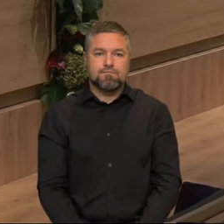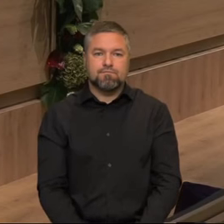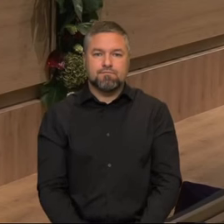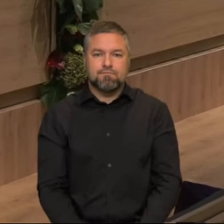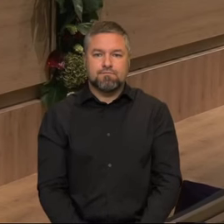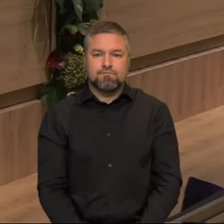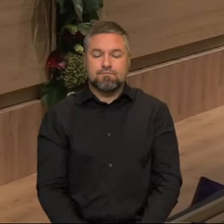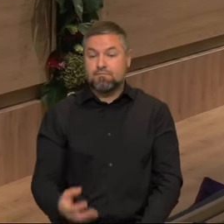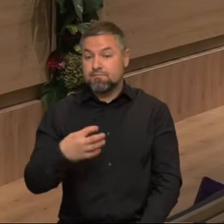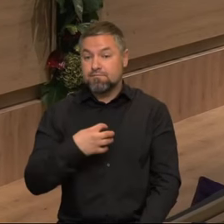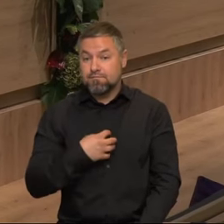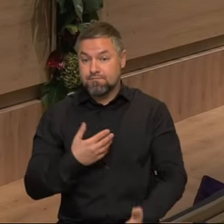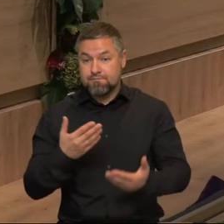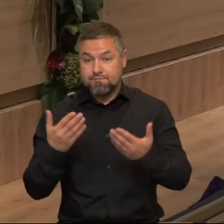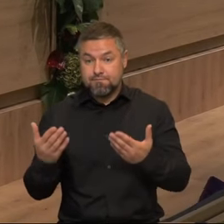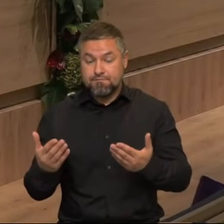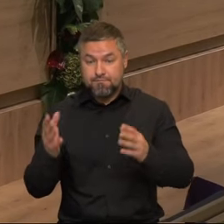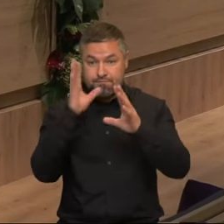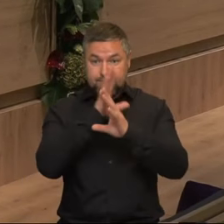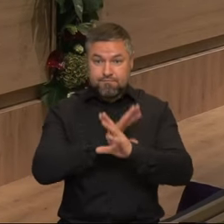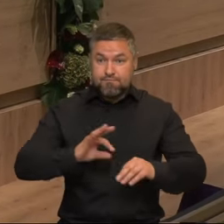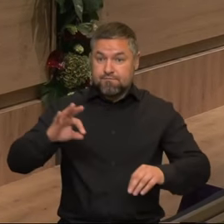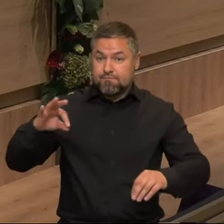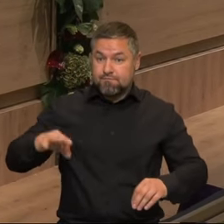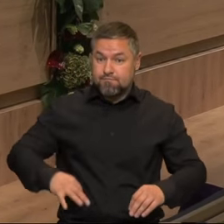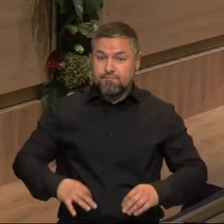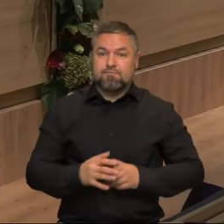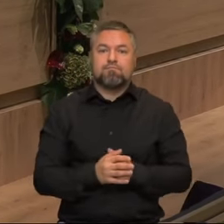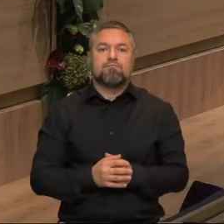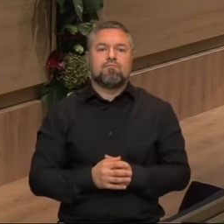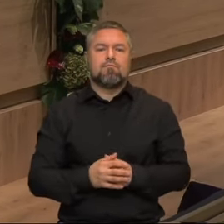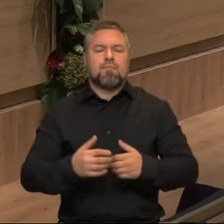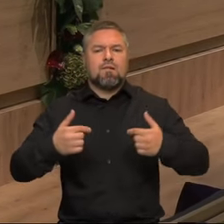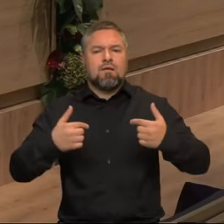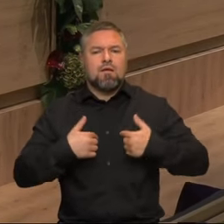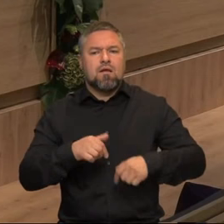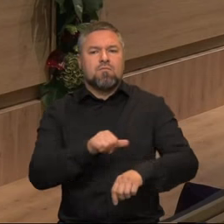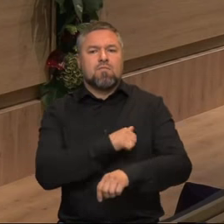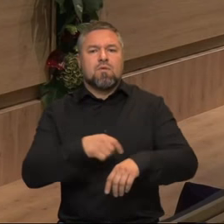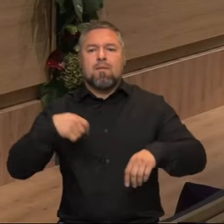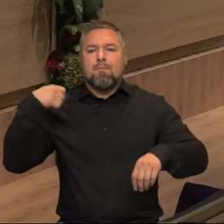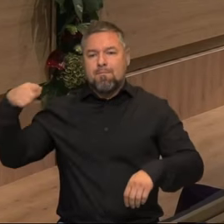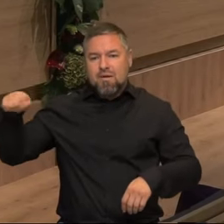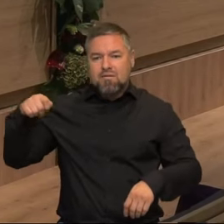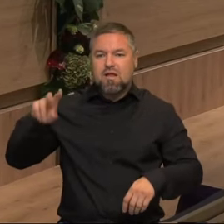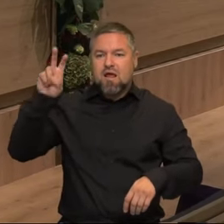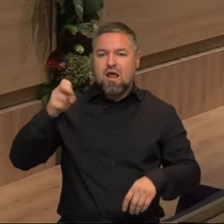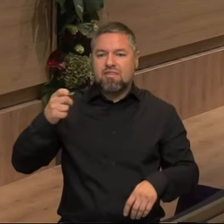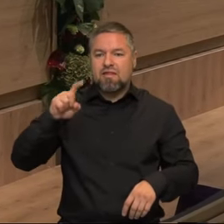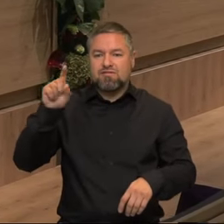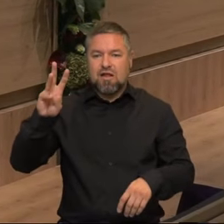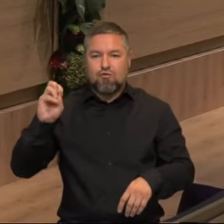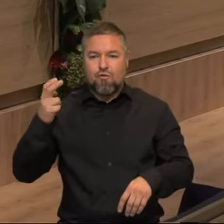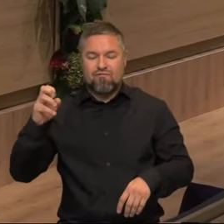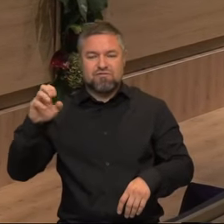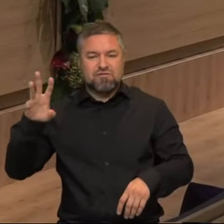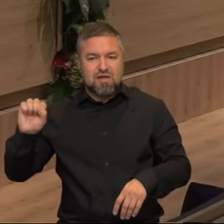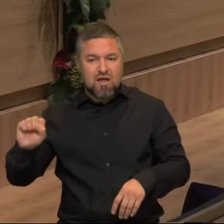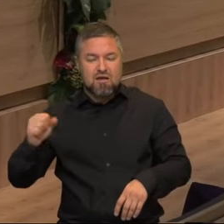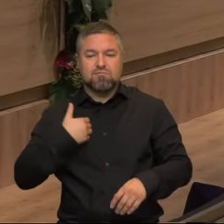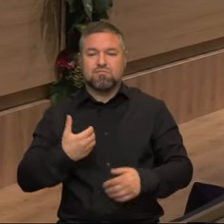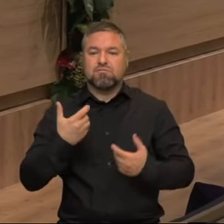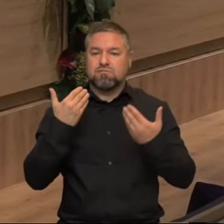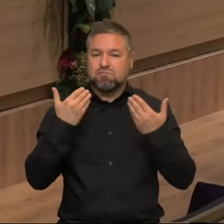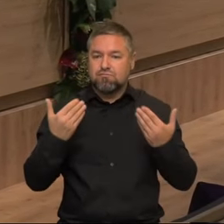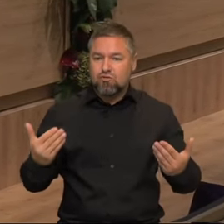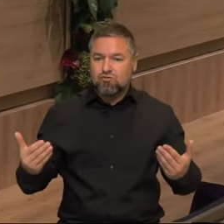Jego Magnificencjo, szanowni państwo, ja w imieniu pani prezydent Hanny Zdanowskiej chciałem bardzo serdecznie podziękować